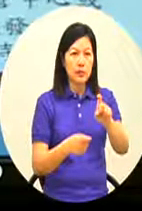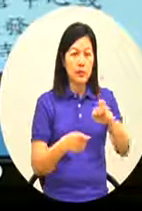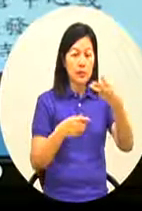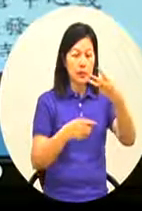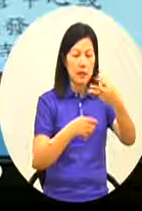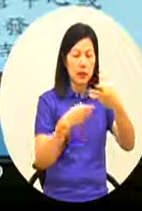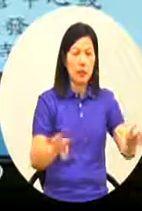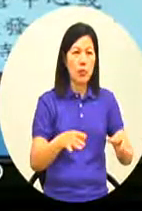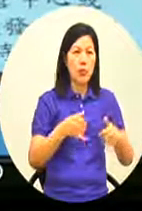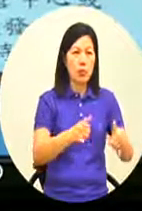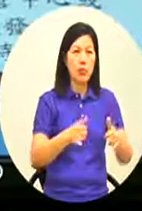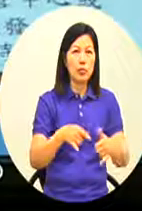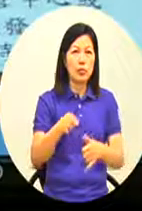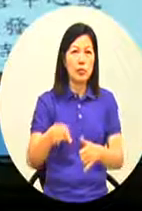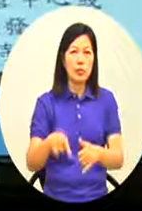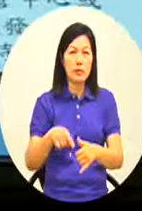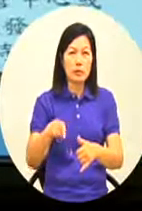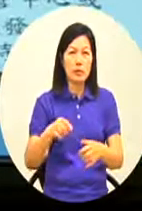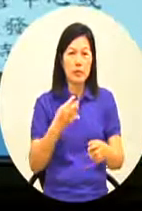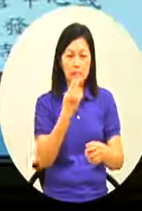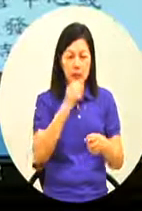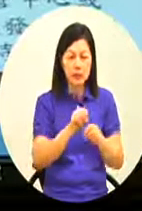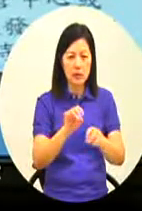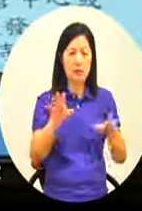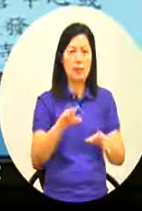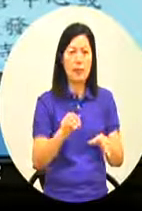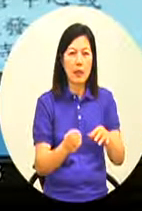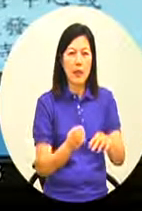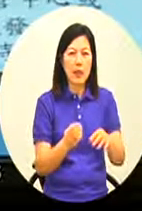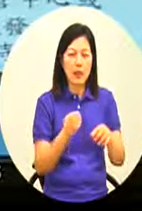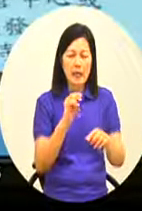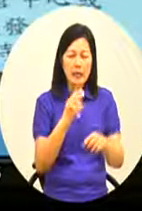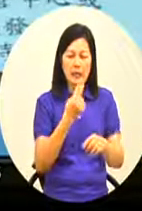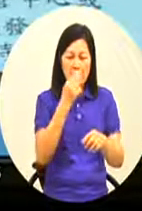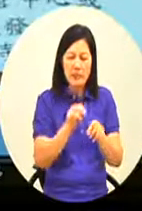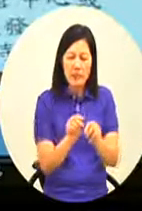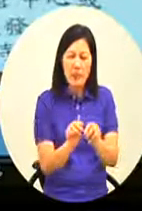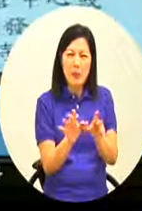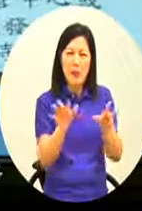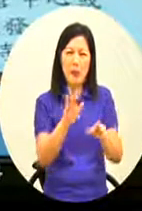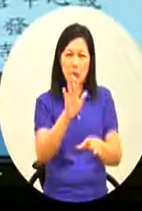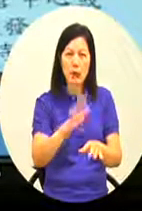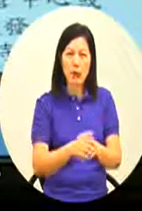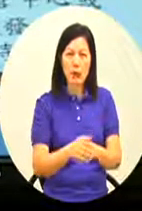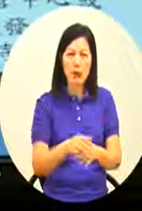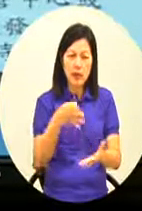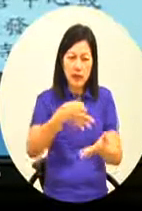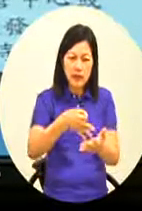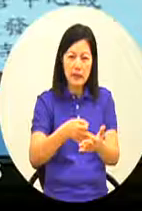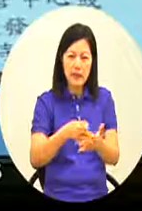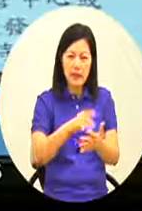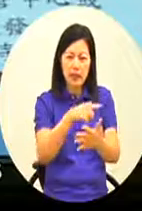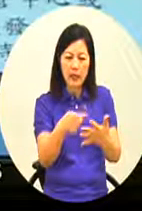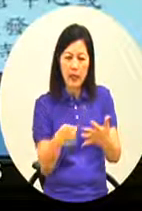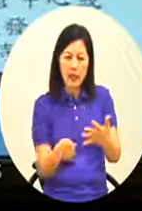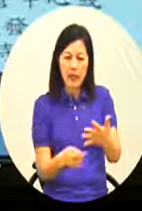分，我看了一下，我跟消防局长要了所有的签到的顺序，上线稿、散满